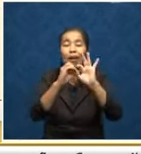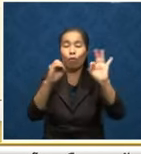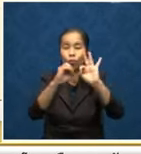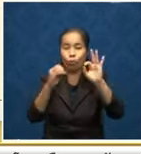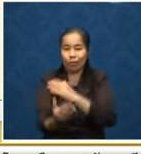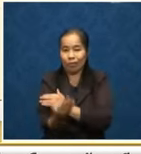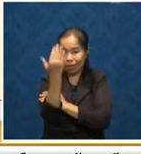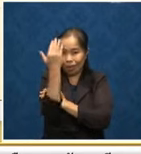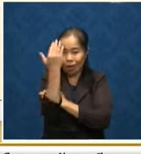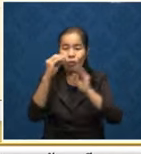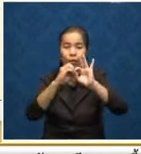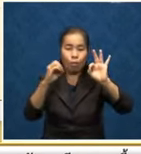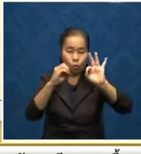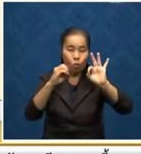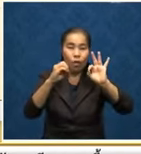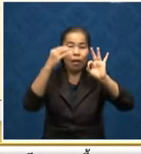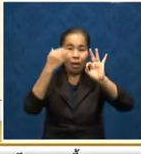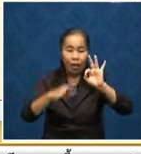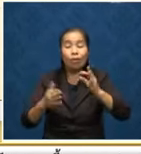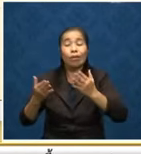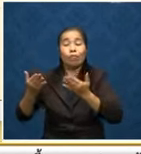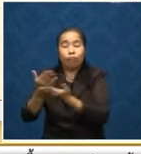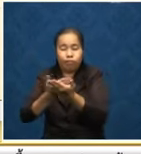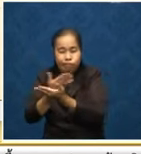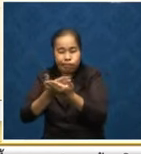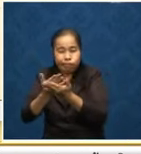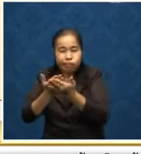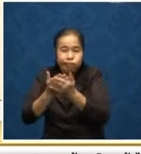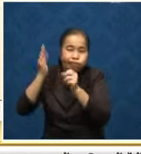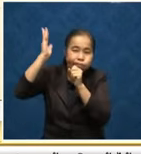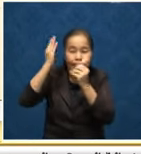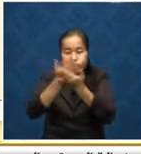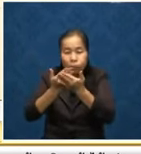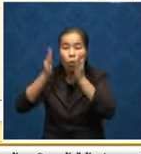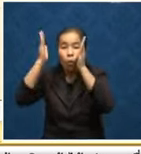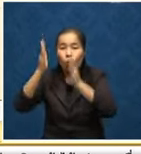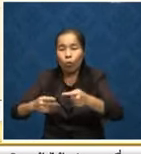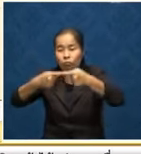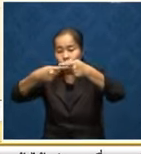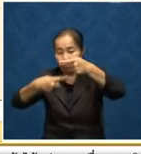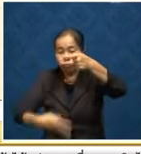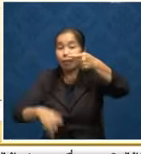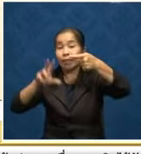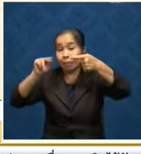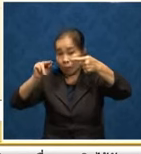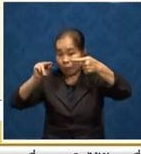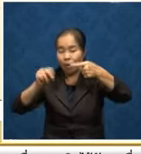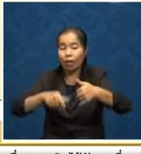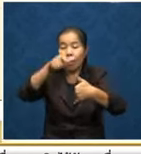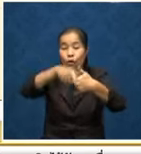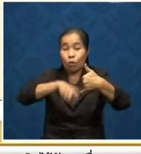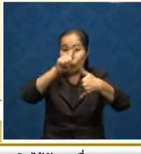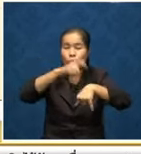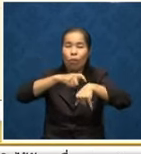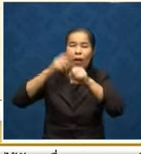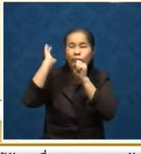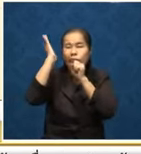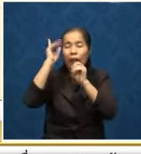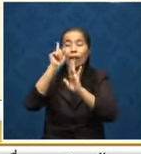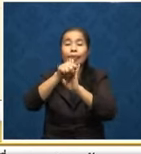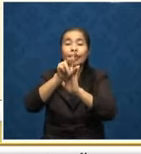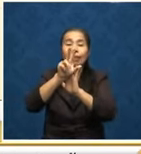านะครับแล้วก็หารือ30คนใช้เวลาคนละ3นาทีนะ